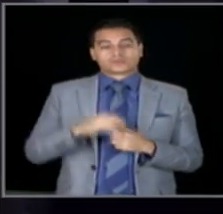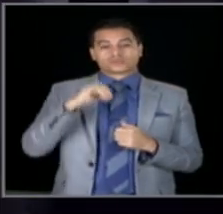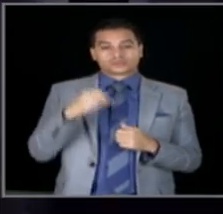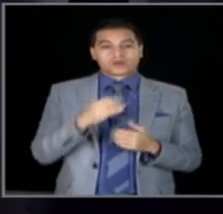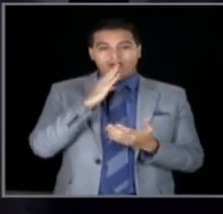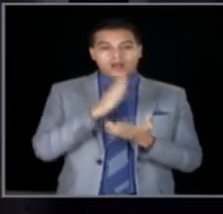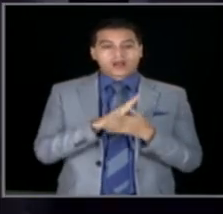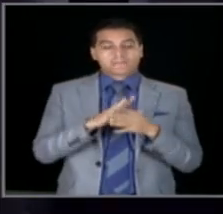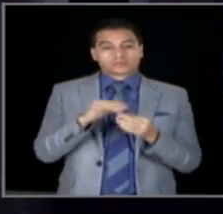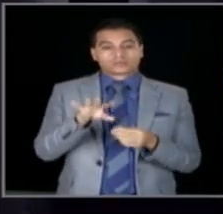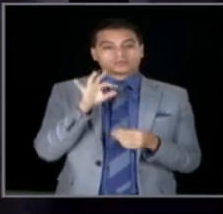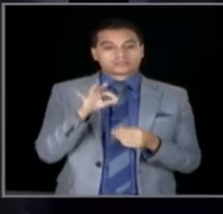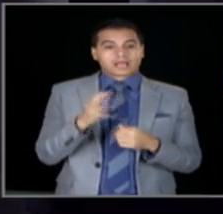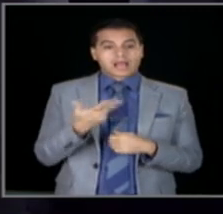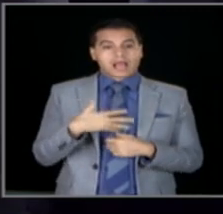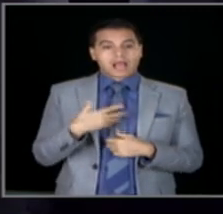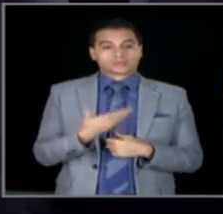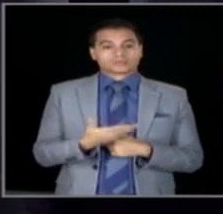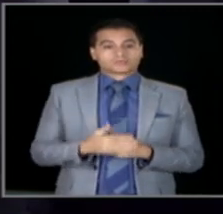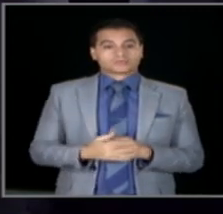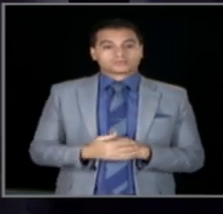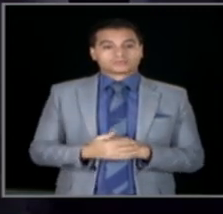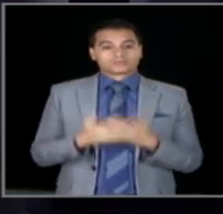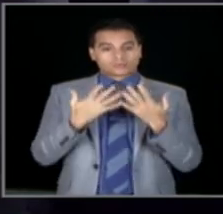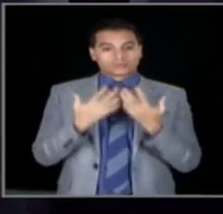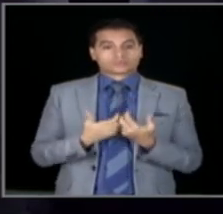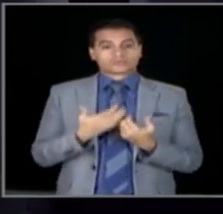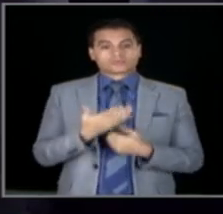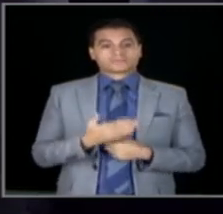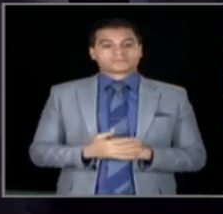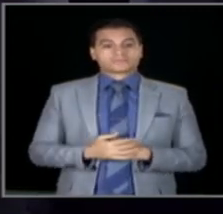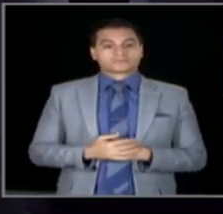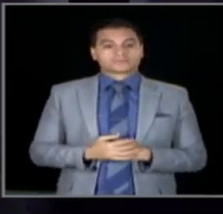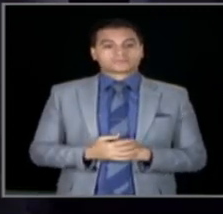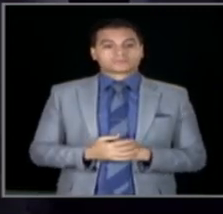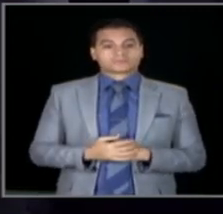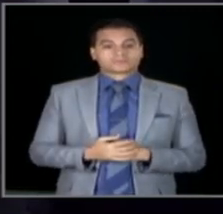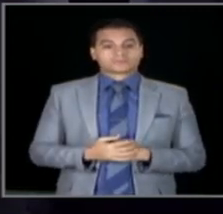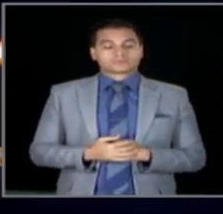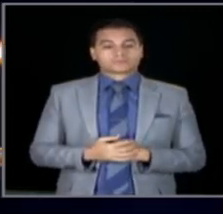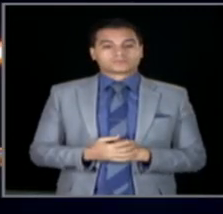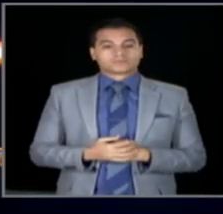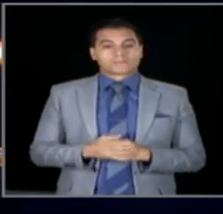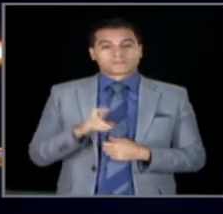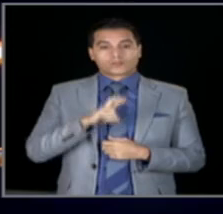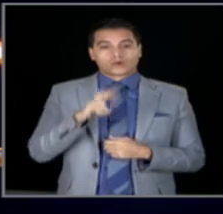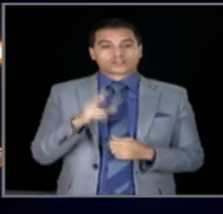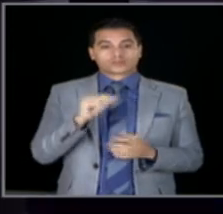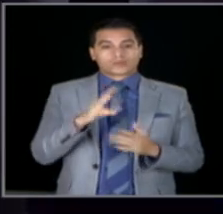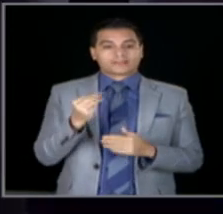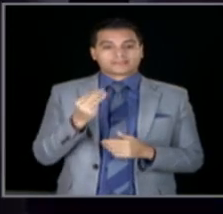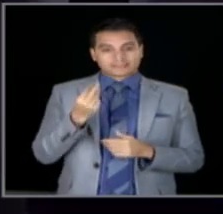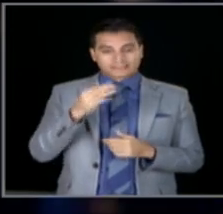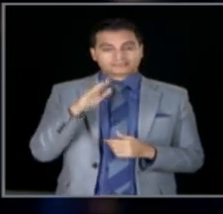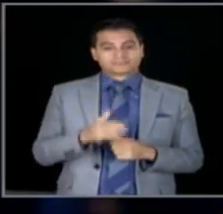جوكر من حق فايترز يختاروا موضوع السؤال. قدرات ذهنية. تسألوا في ايه؟ قدرات ذهنية. قدرات ذهنية. سؤال ب20 نقطة ولا ب30